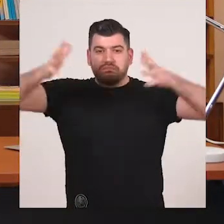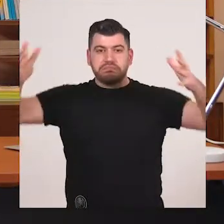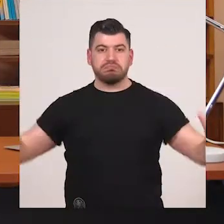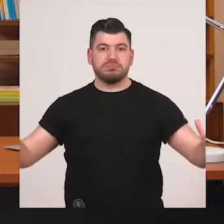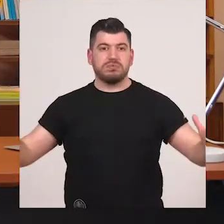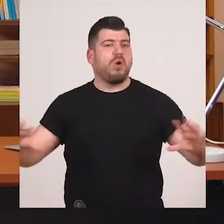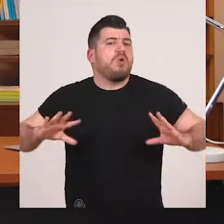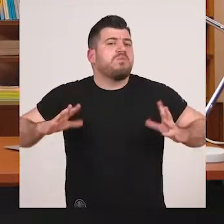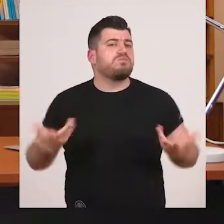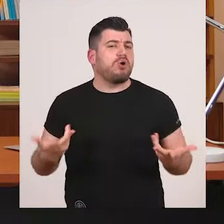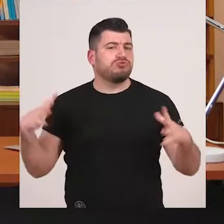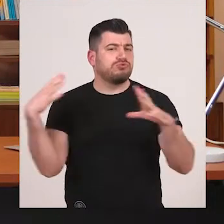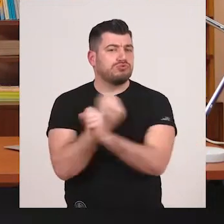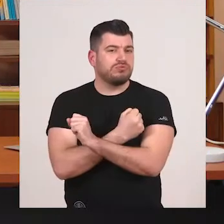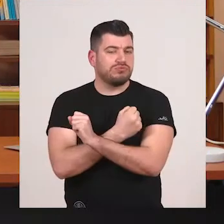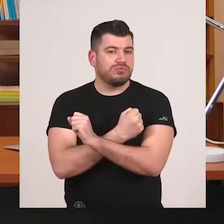Πώς όμως θα το κάνουν αυτό?